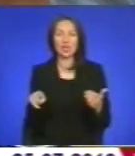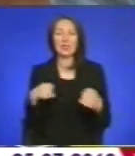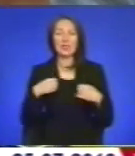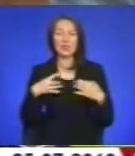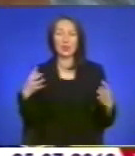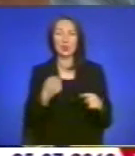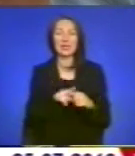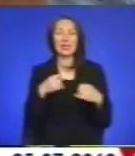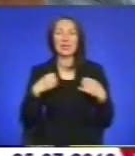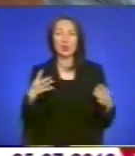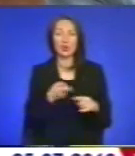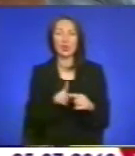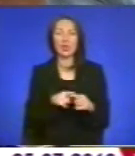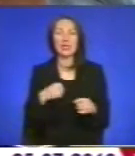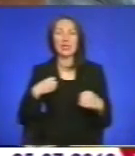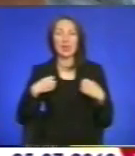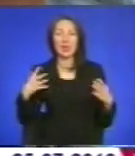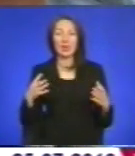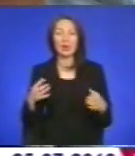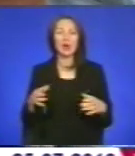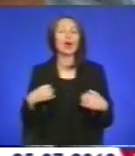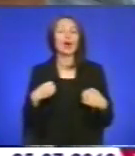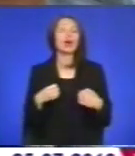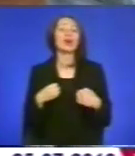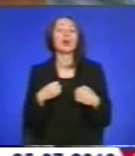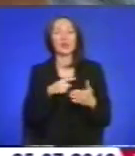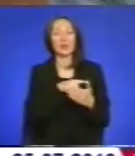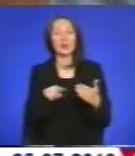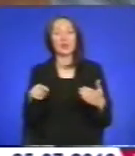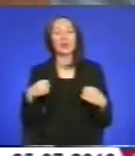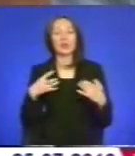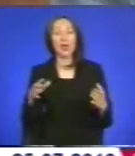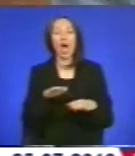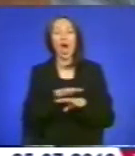святкує це свято. Це свято святкує суспільство. Воно